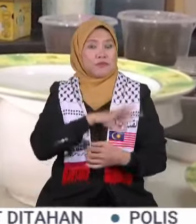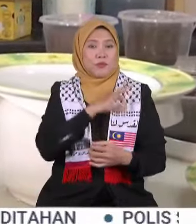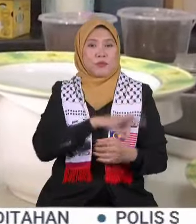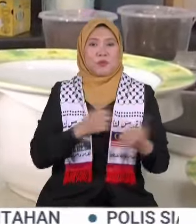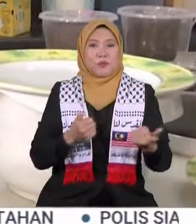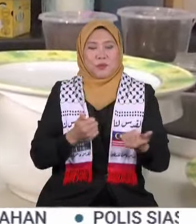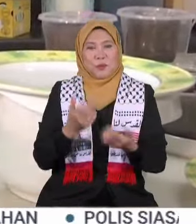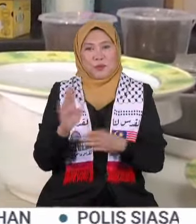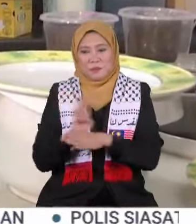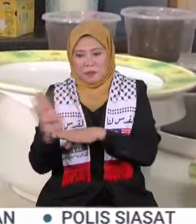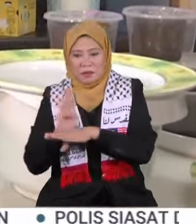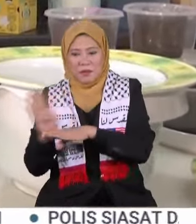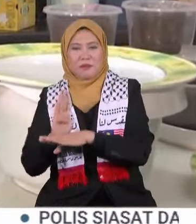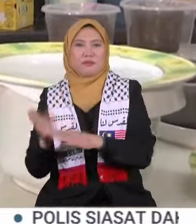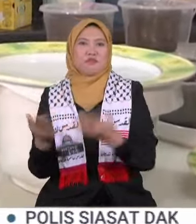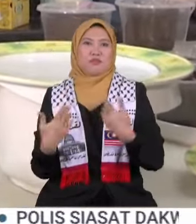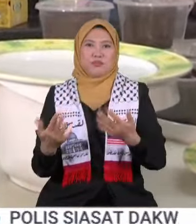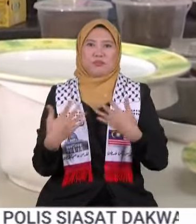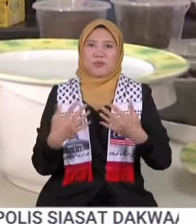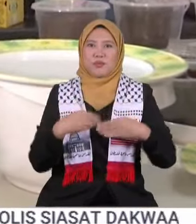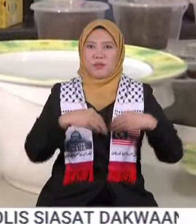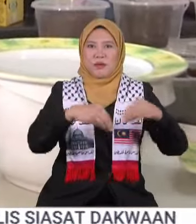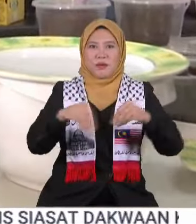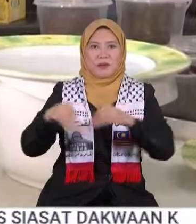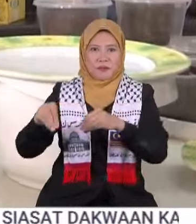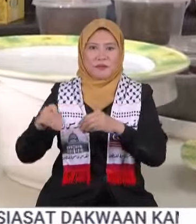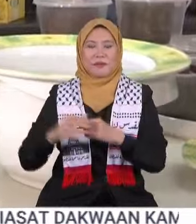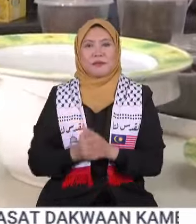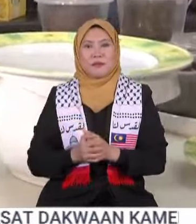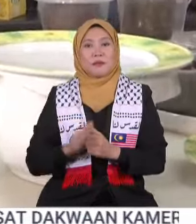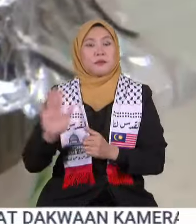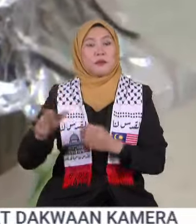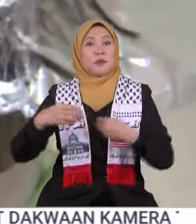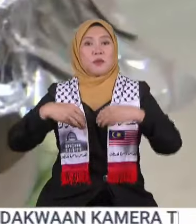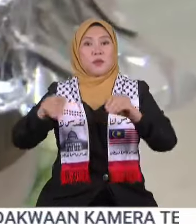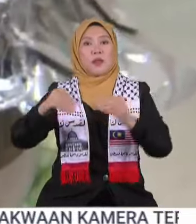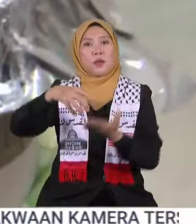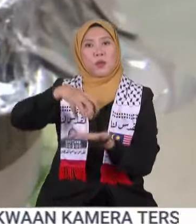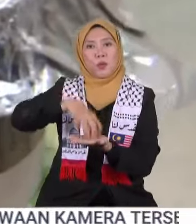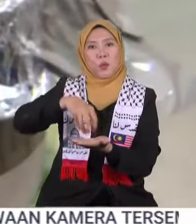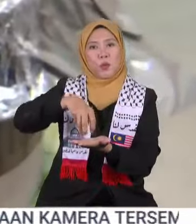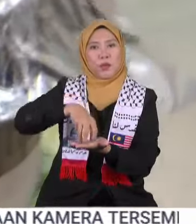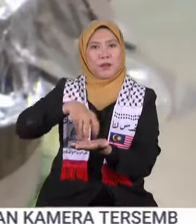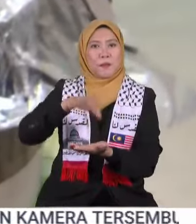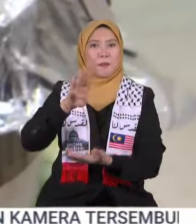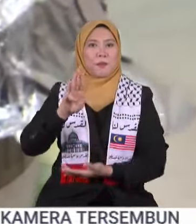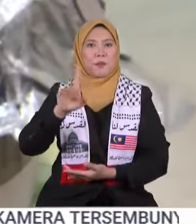itu untuk raih pendapatan. Selain kuih bakul, Rohani turut menjual kuih bulan.